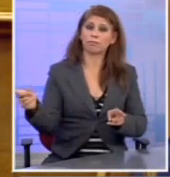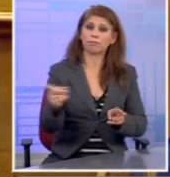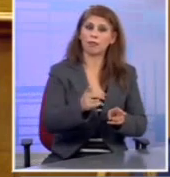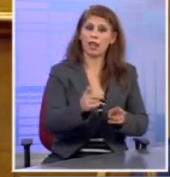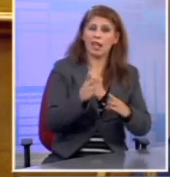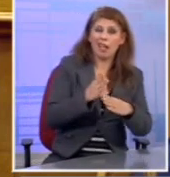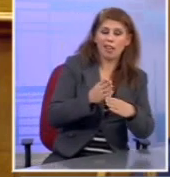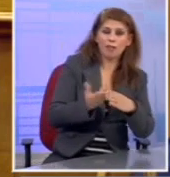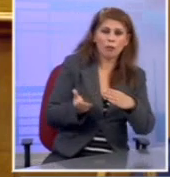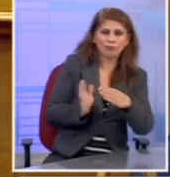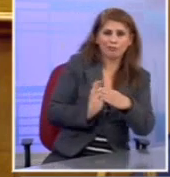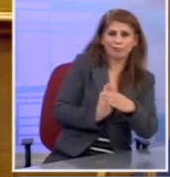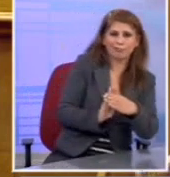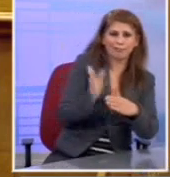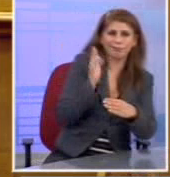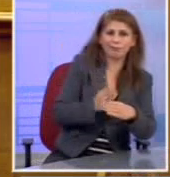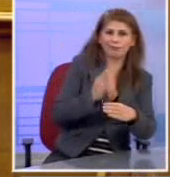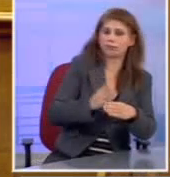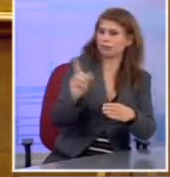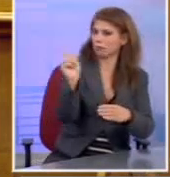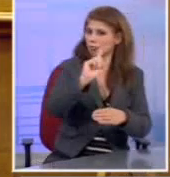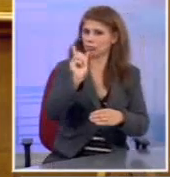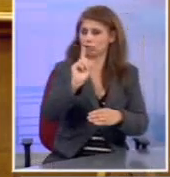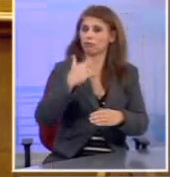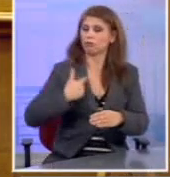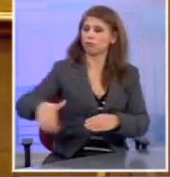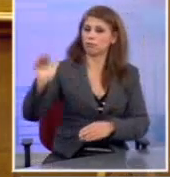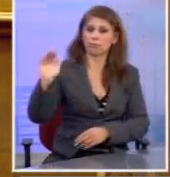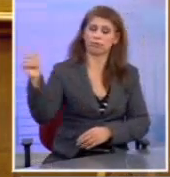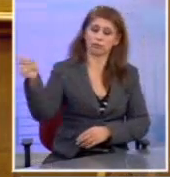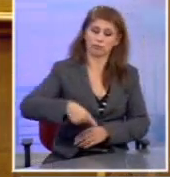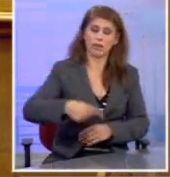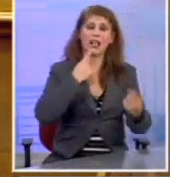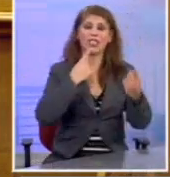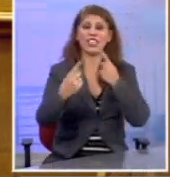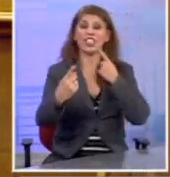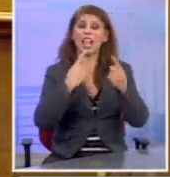κρυφτό. Σας καλέσαμε σε διάλογο